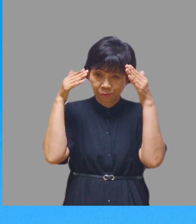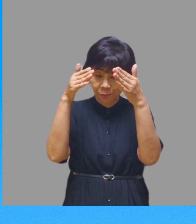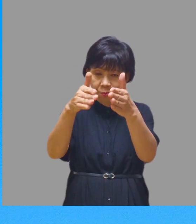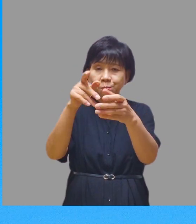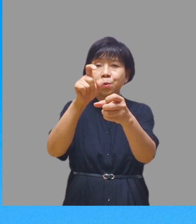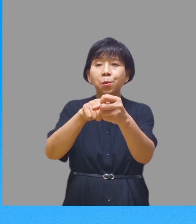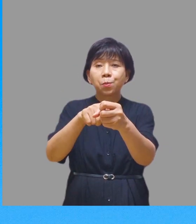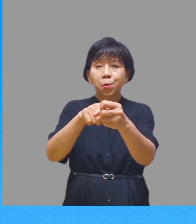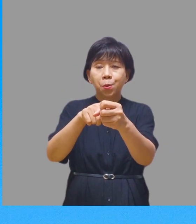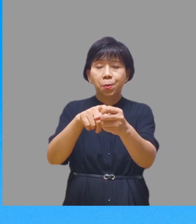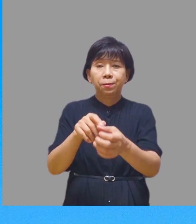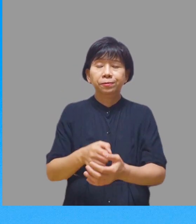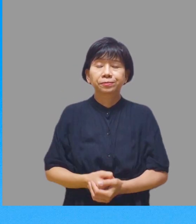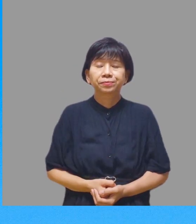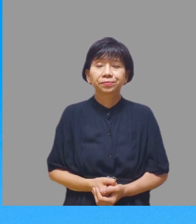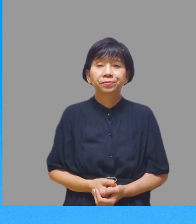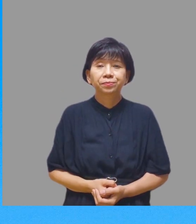목표예요.